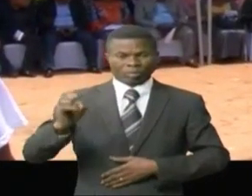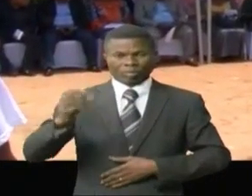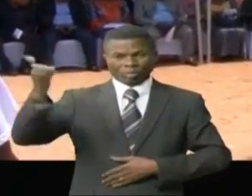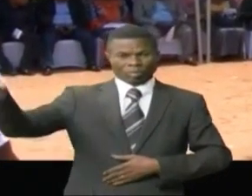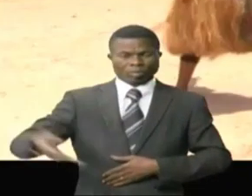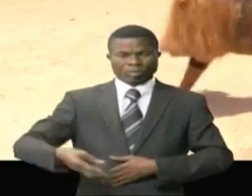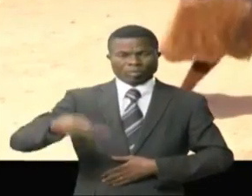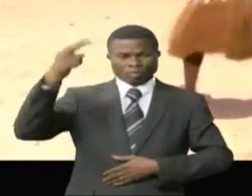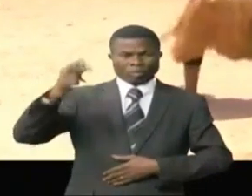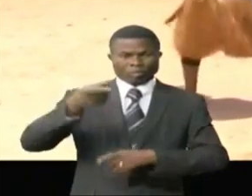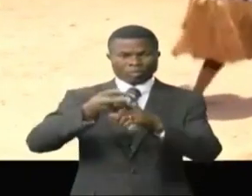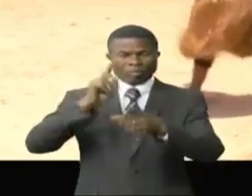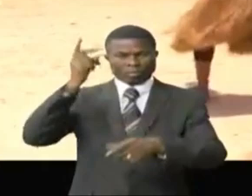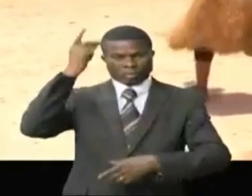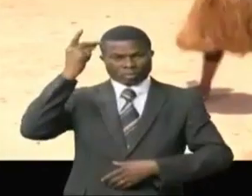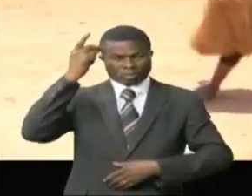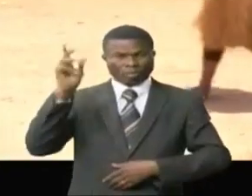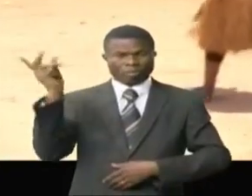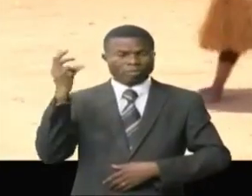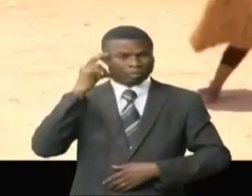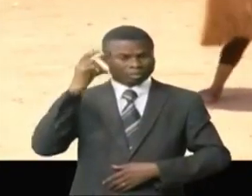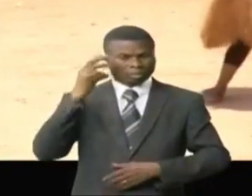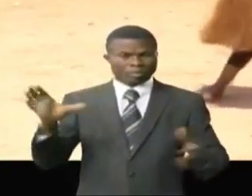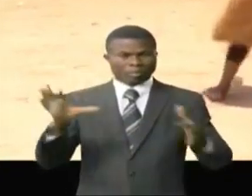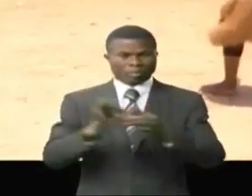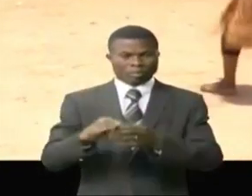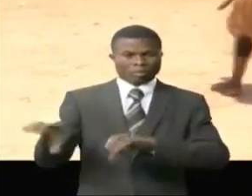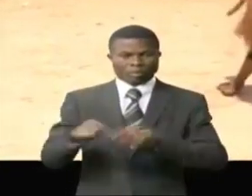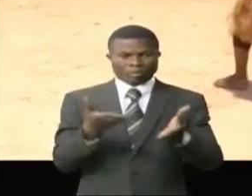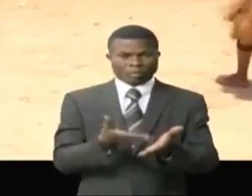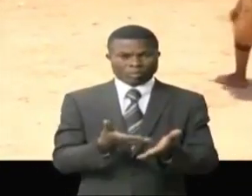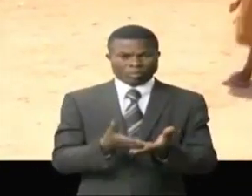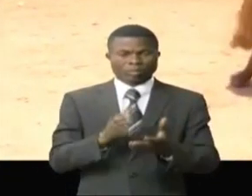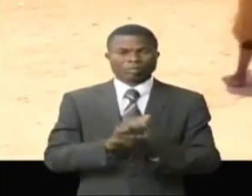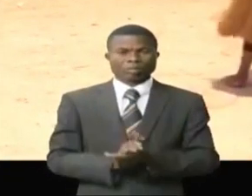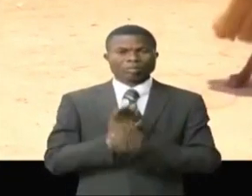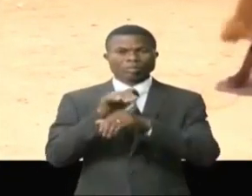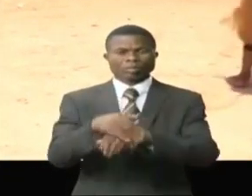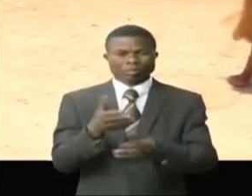invités de marque venus de Kinshasa et des Kananga associés à cette cérémonie.